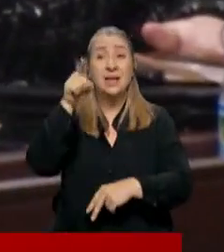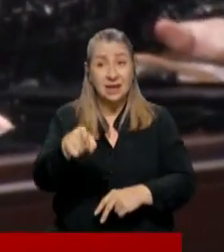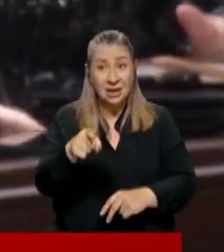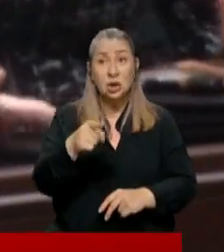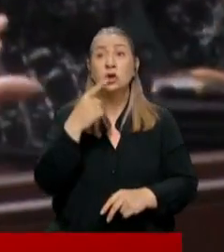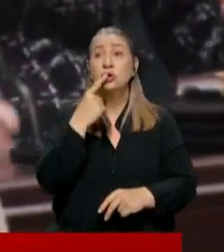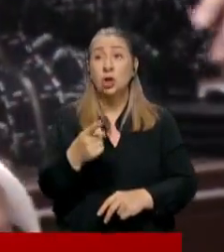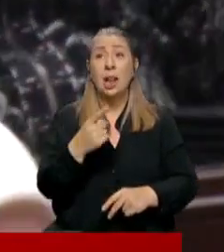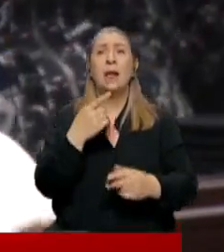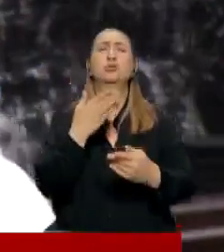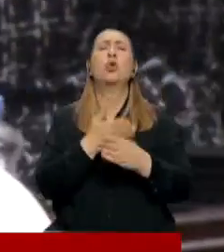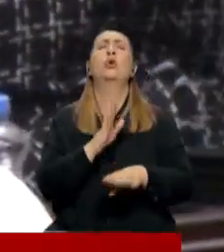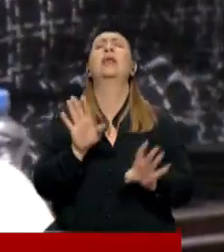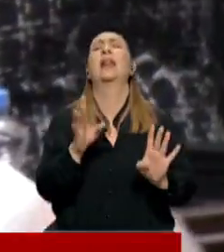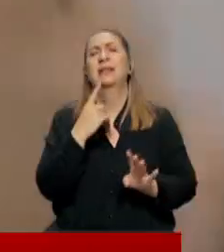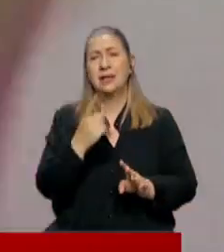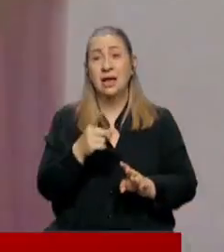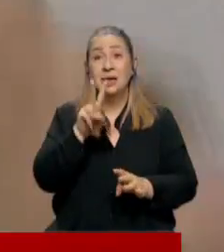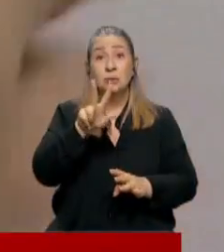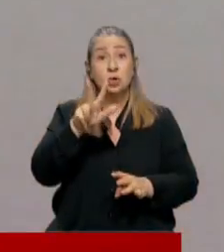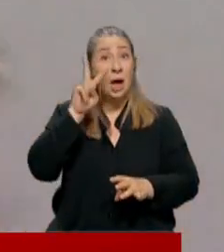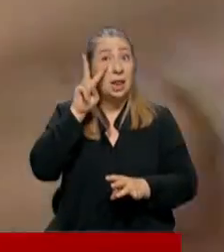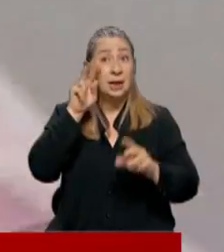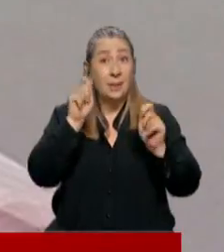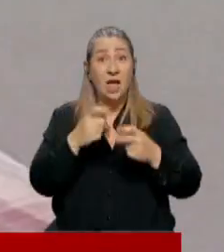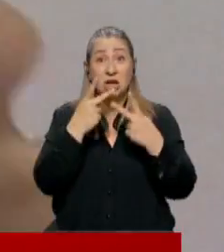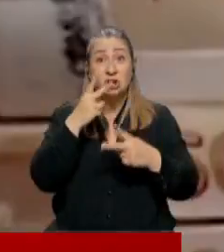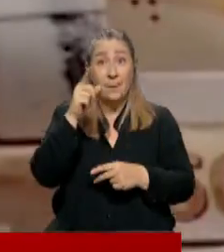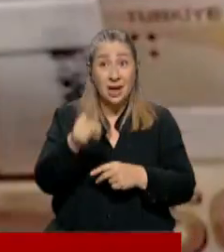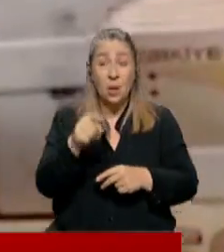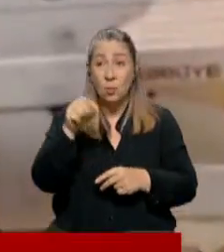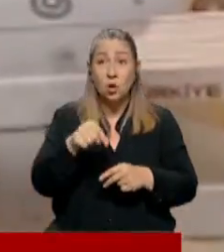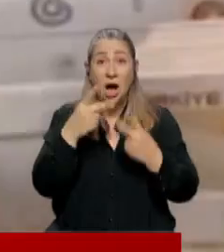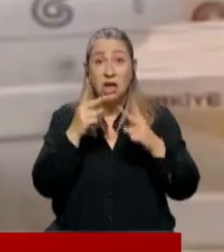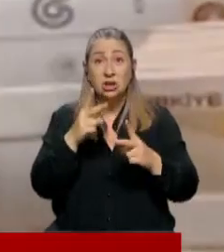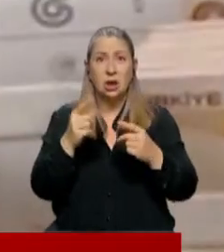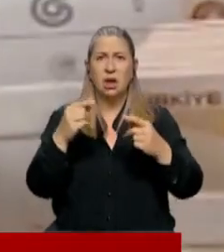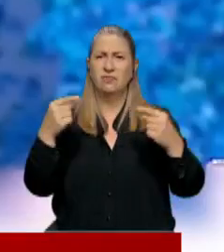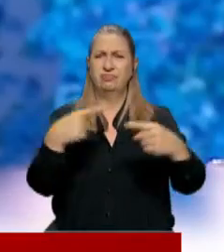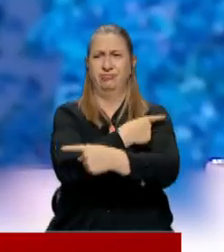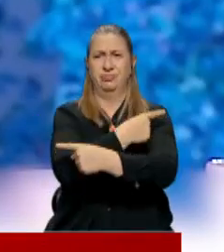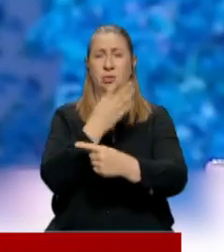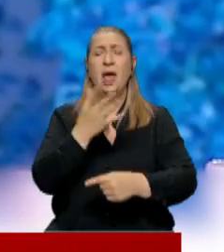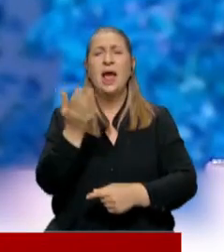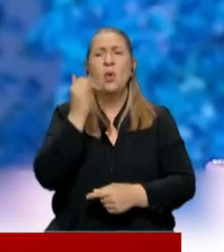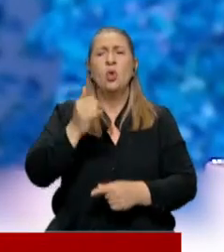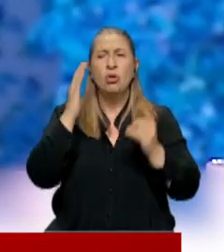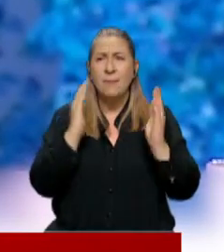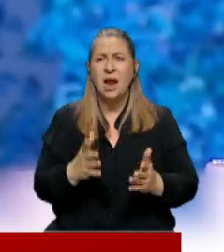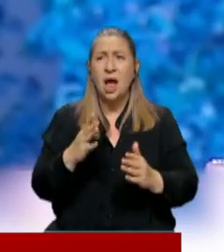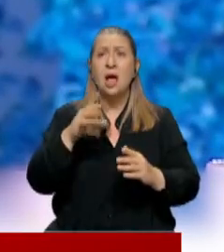Nebati söylenenler doğru değil dedi. 23 Aralık günü yaptığı açıklamayla bugünkü açıklaması çelişti. En kötü senaryoda